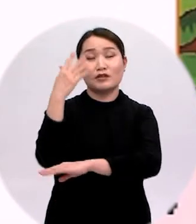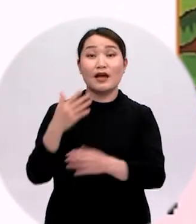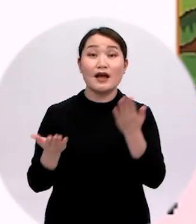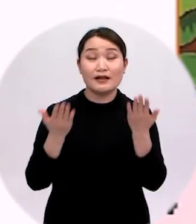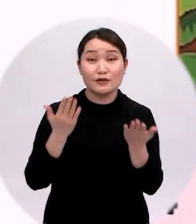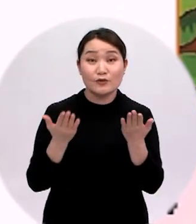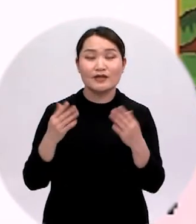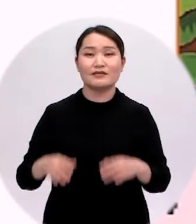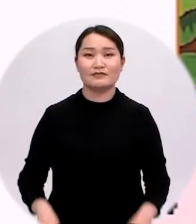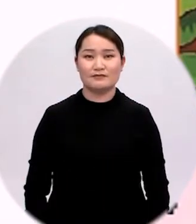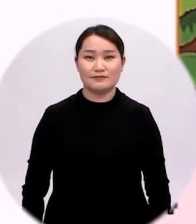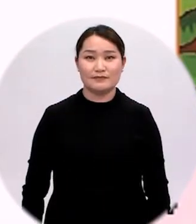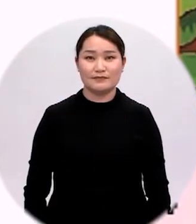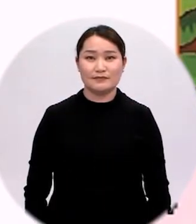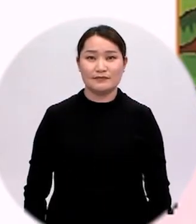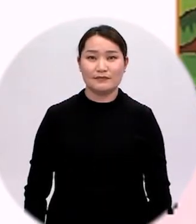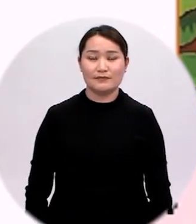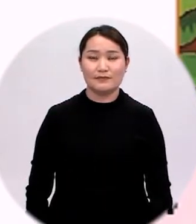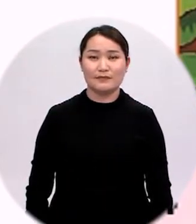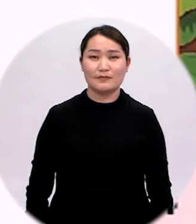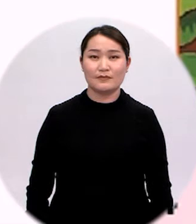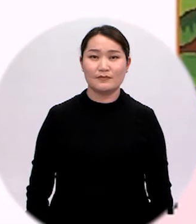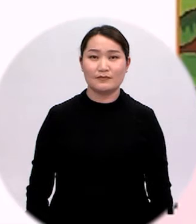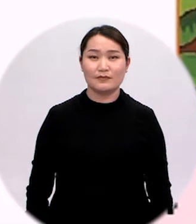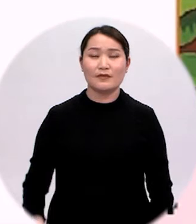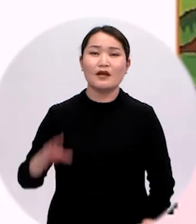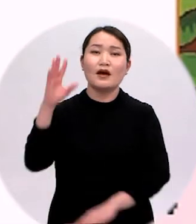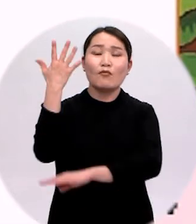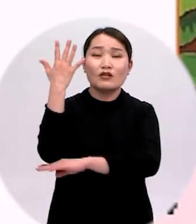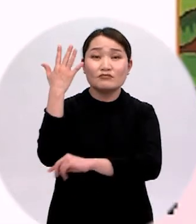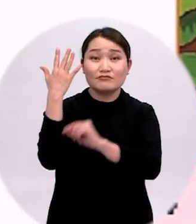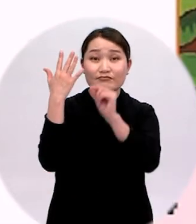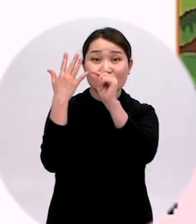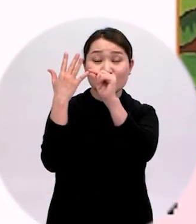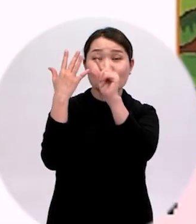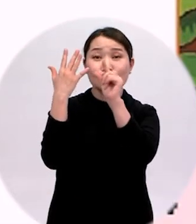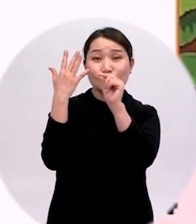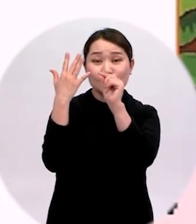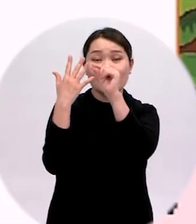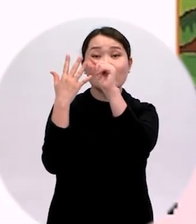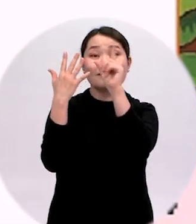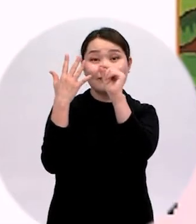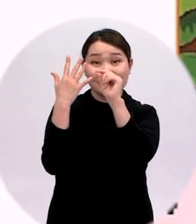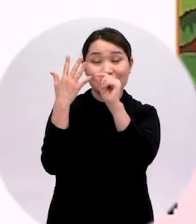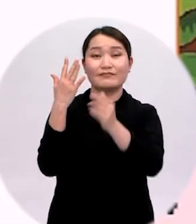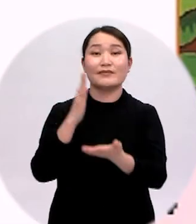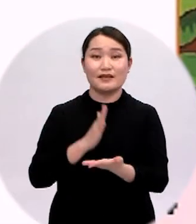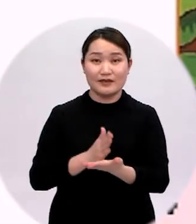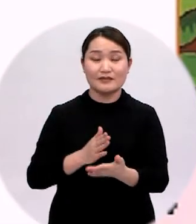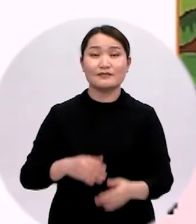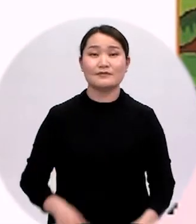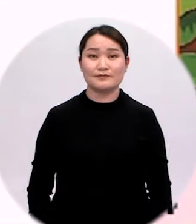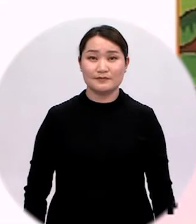уу? Үгүй ээ. Тэгвэл энэ яаж байна уу? Нахиалж эхэлж байна. Мод нахиалж эхэлж байгаа юм